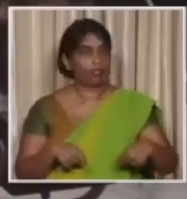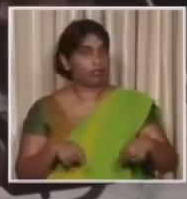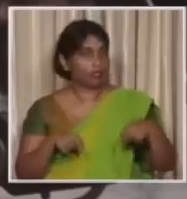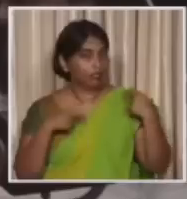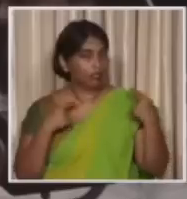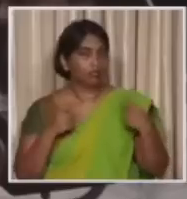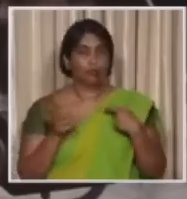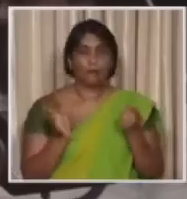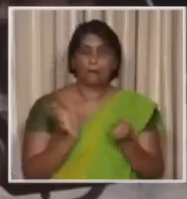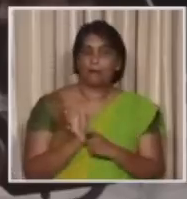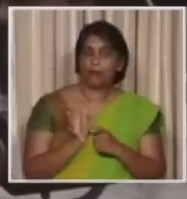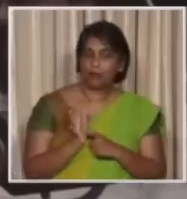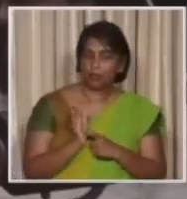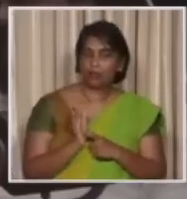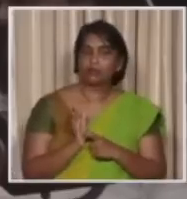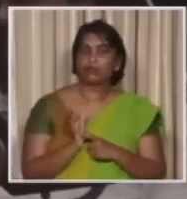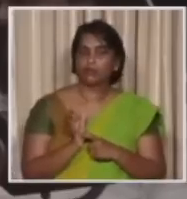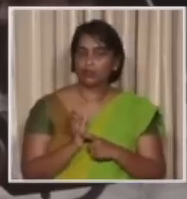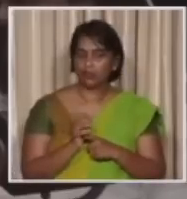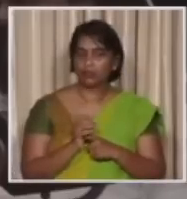කළා බියගන්වලා